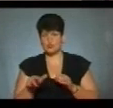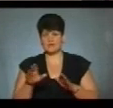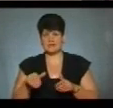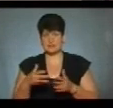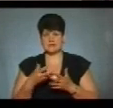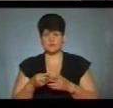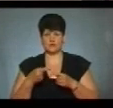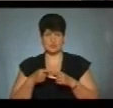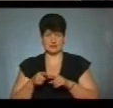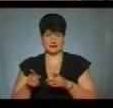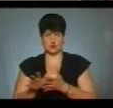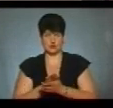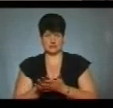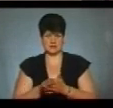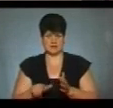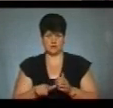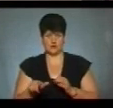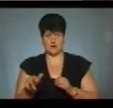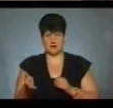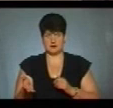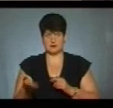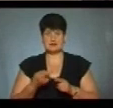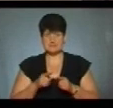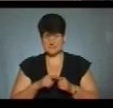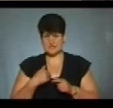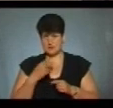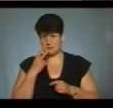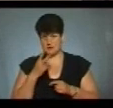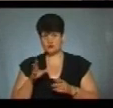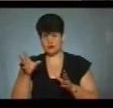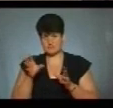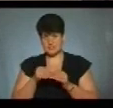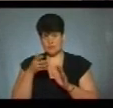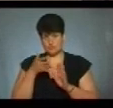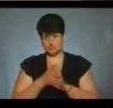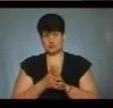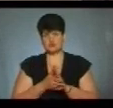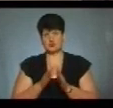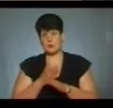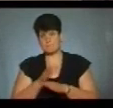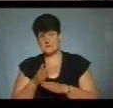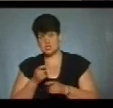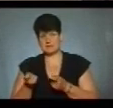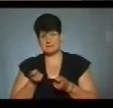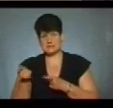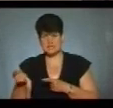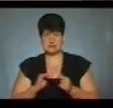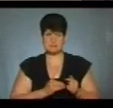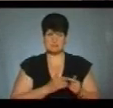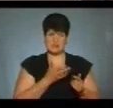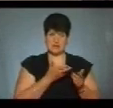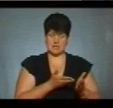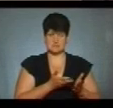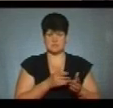свою техніку і розчистили дороги. Це, в принципі, це я бачу взаєморозуміння між адміністрацією та і підприємцями, і